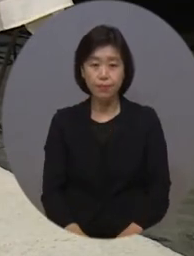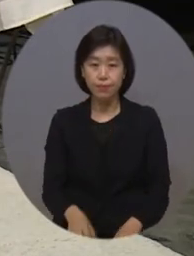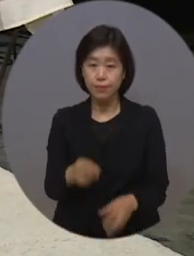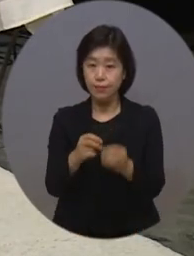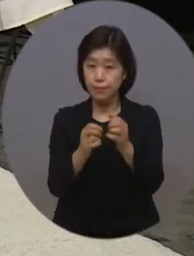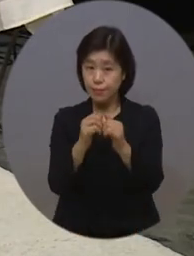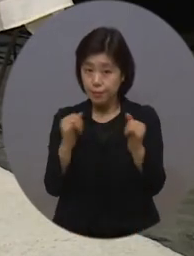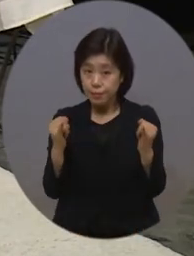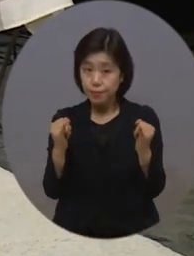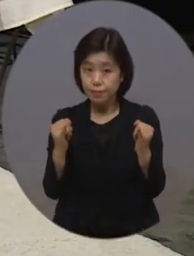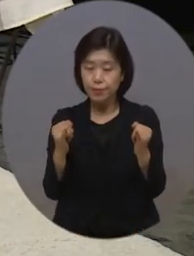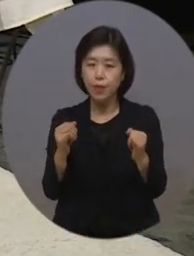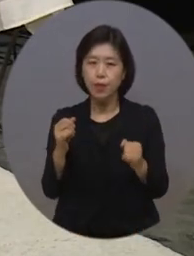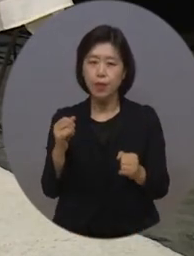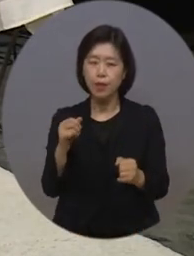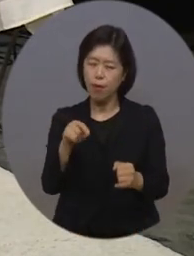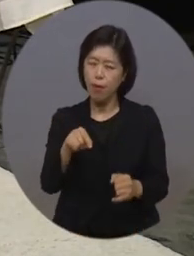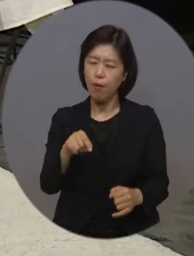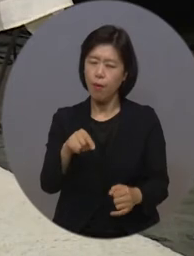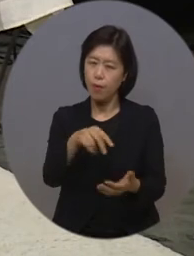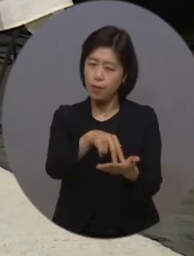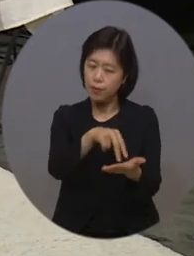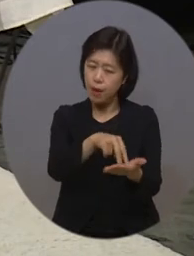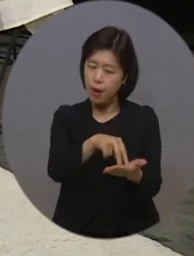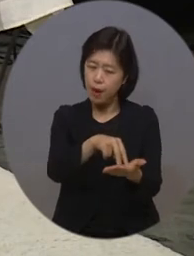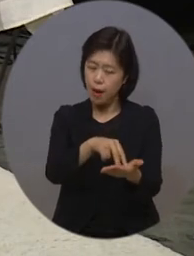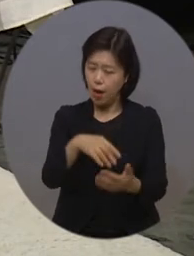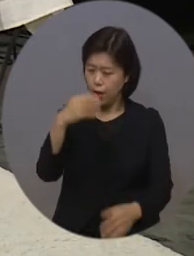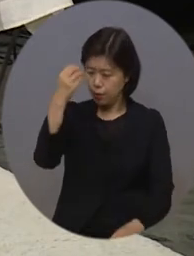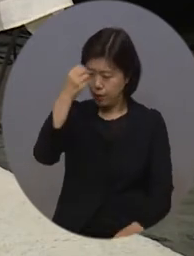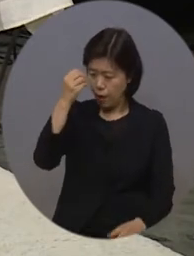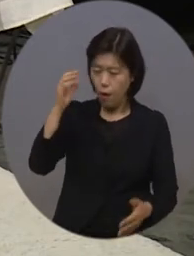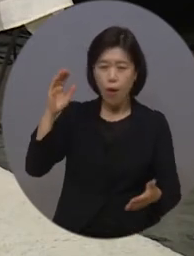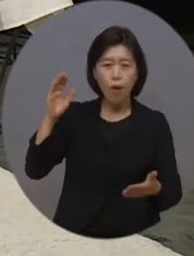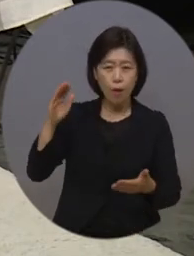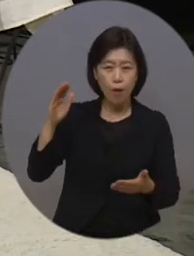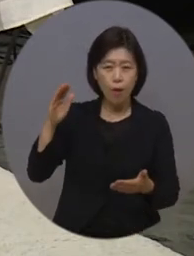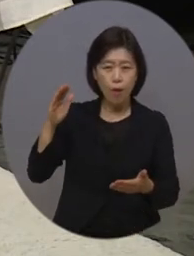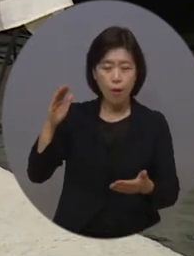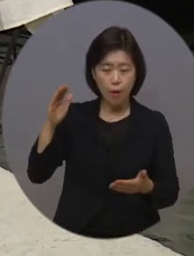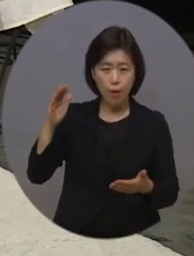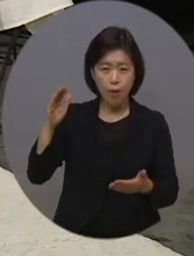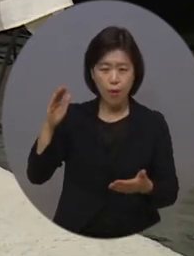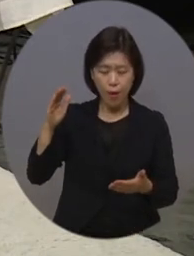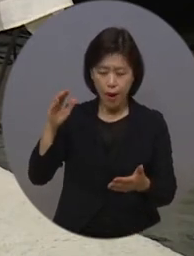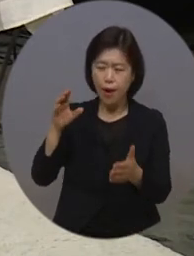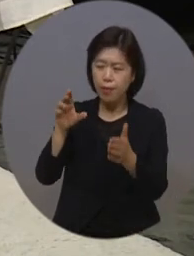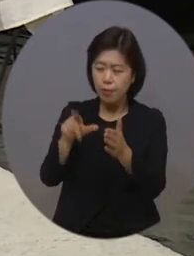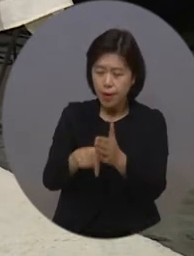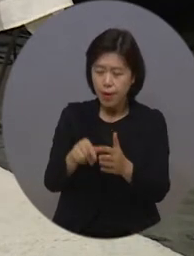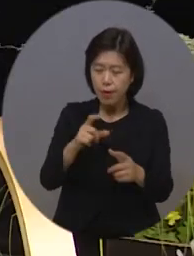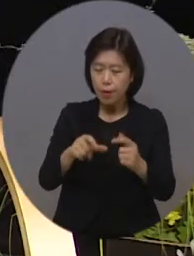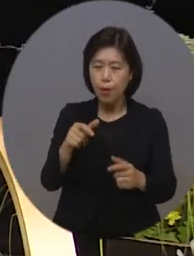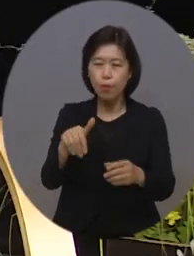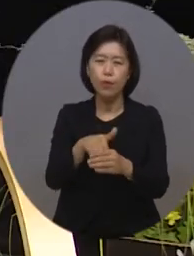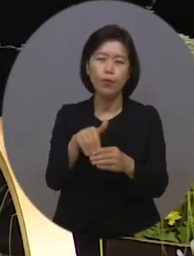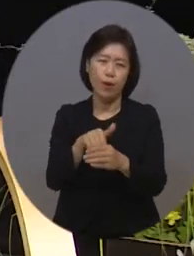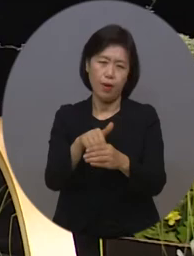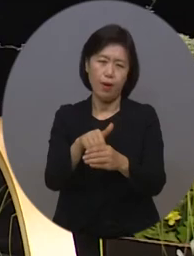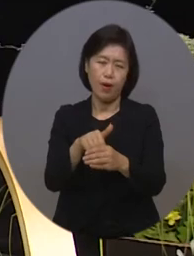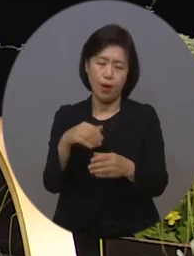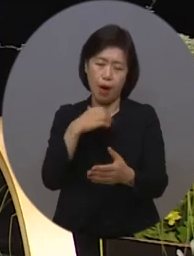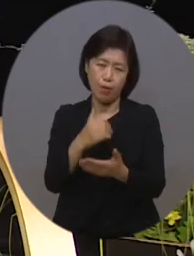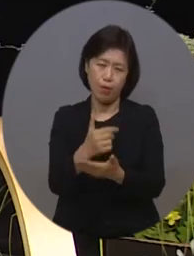시적 화자가 청소년이어야 문학적 감동과 울림이 크기 때문이었습니다. 이빨